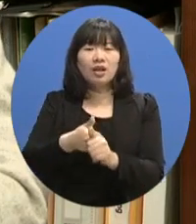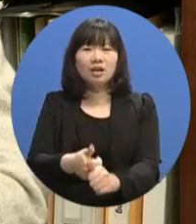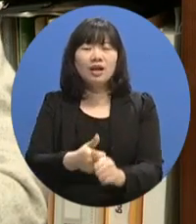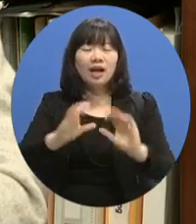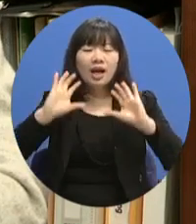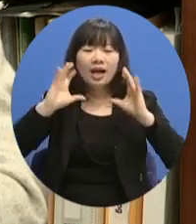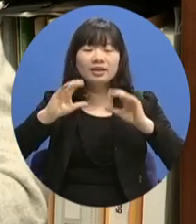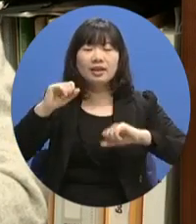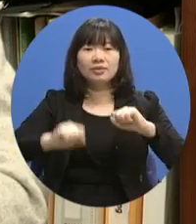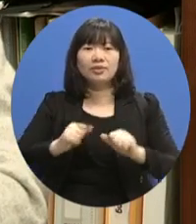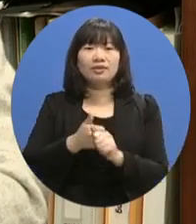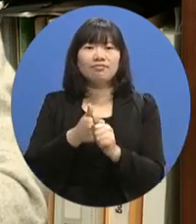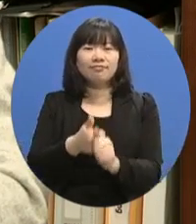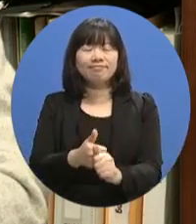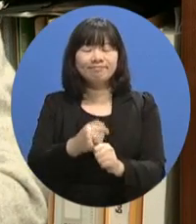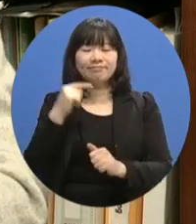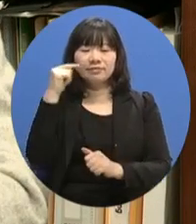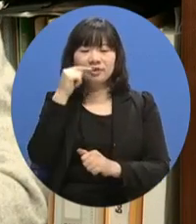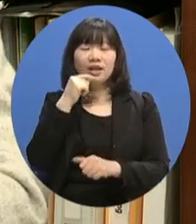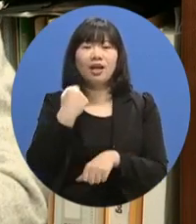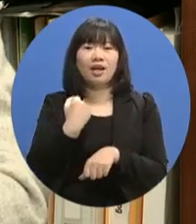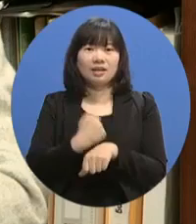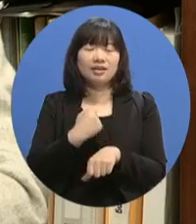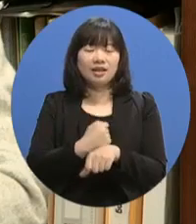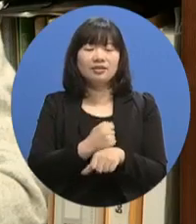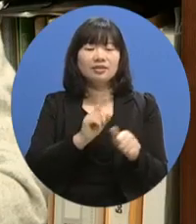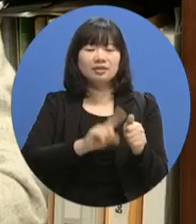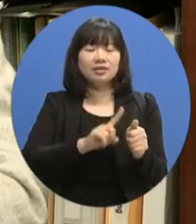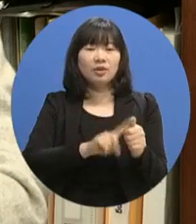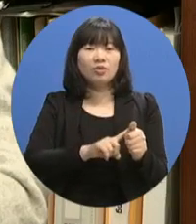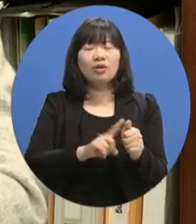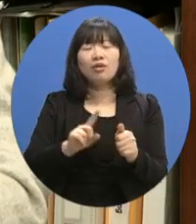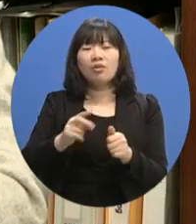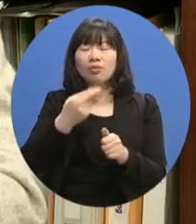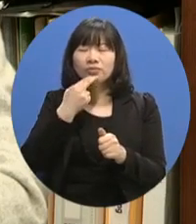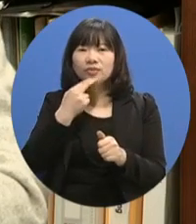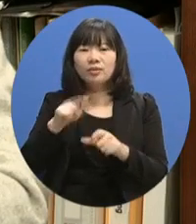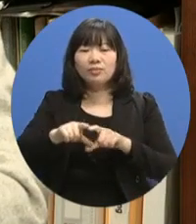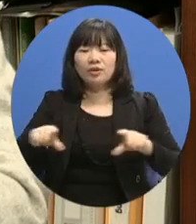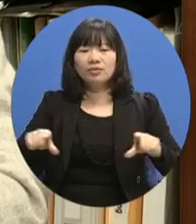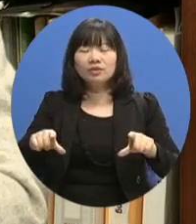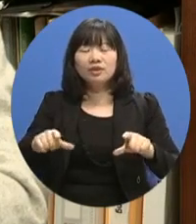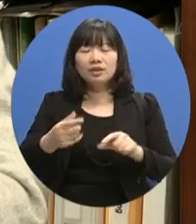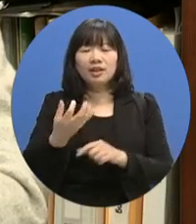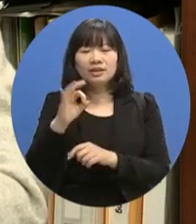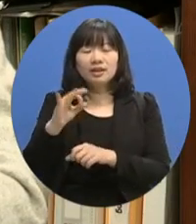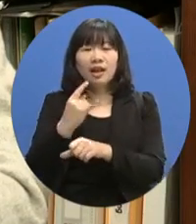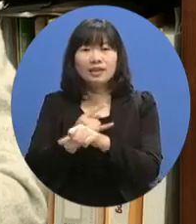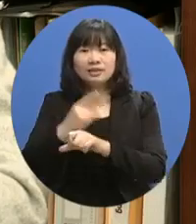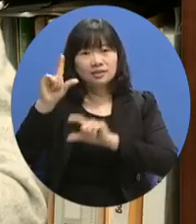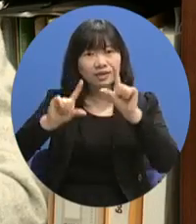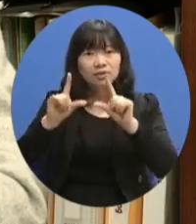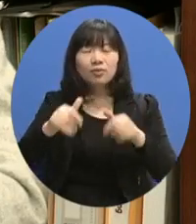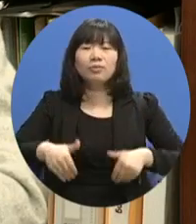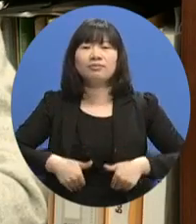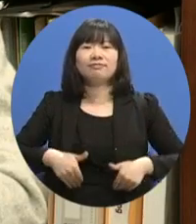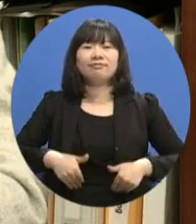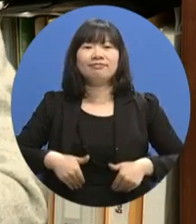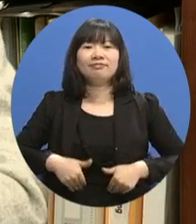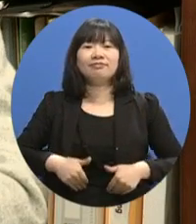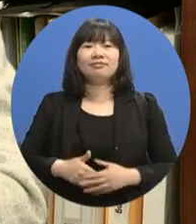행동에 따라서 엄격할 때, 하게 할 때는 또 엄격함이 필요하시고 평소에는 수용적인 태도가 필요하고